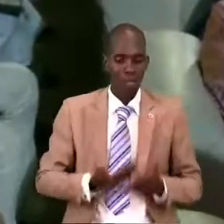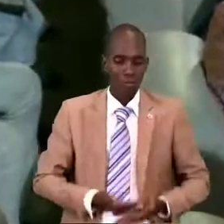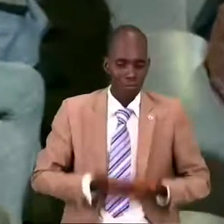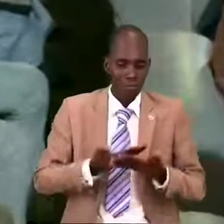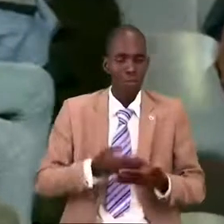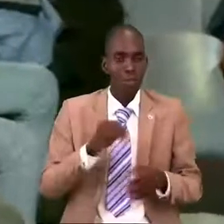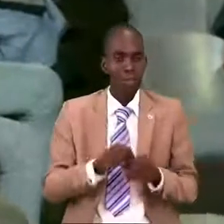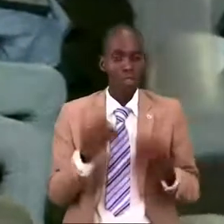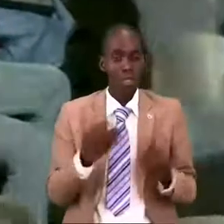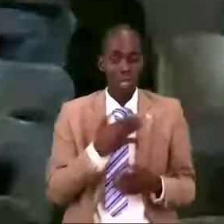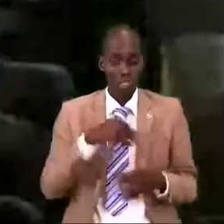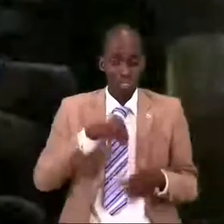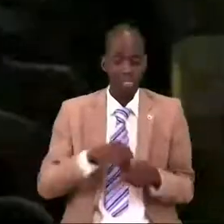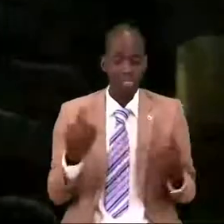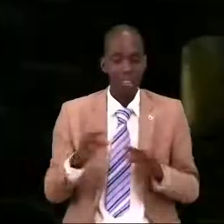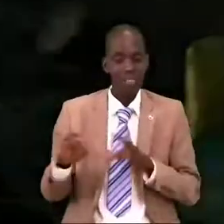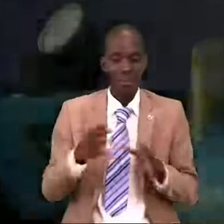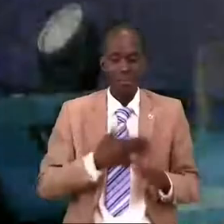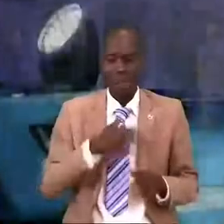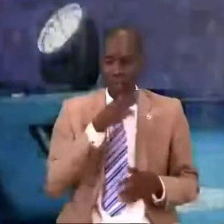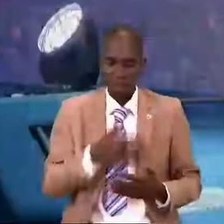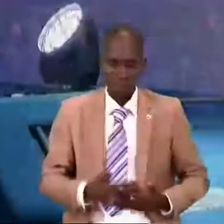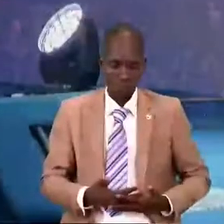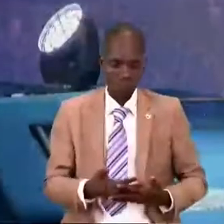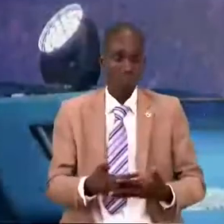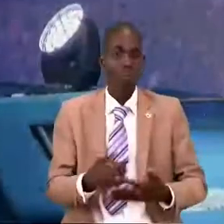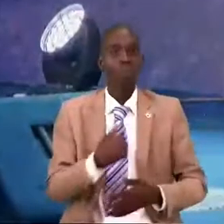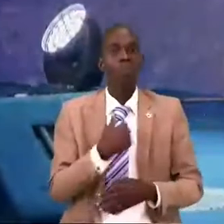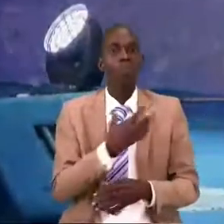que la vérité soit au fond du cœur.